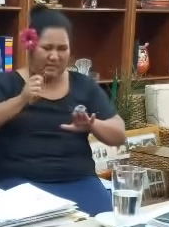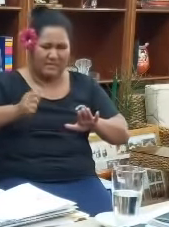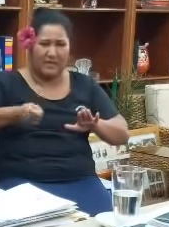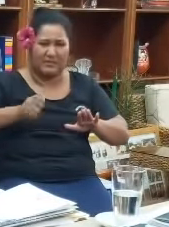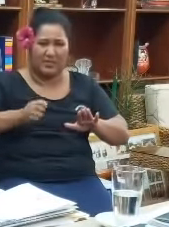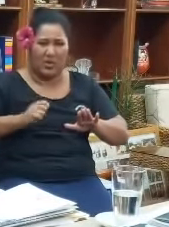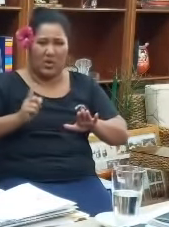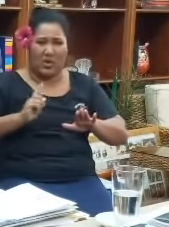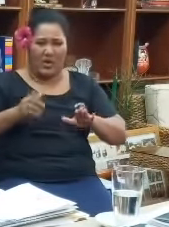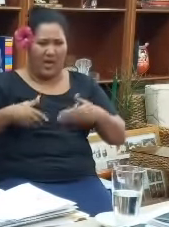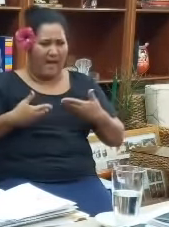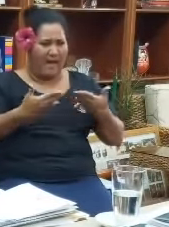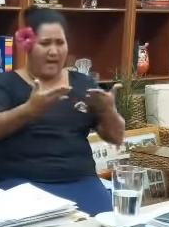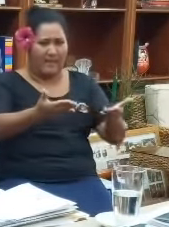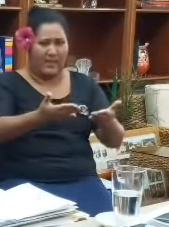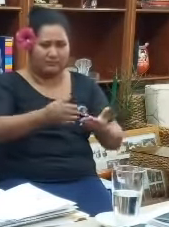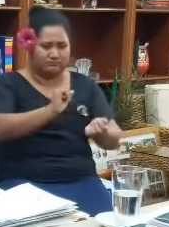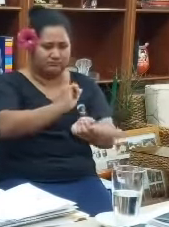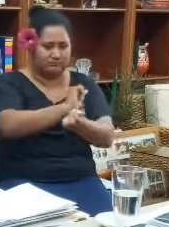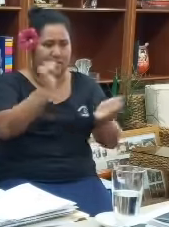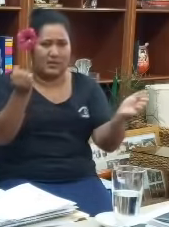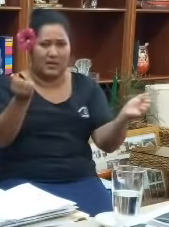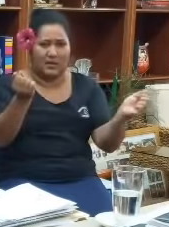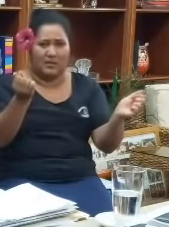ang avel fatanga na tala mai tua